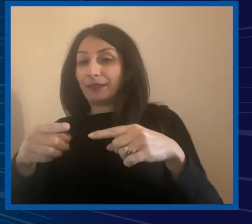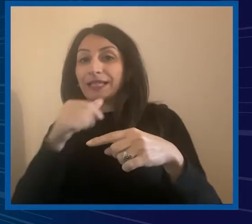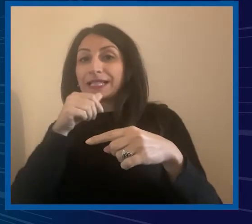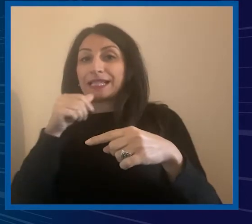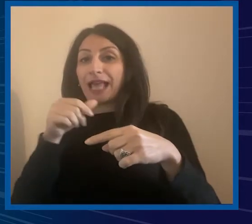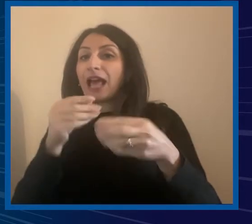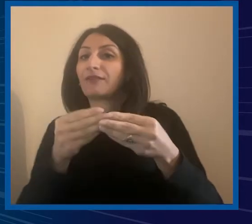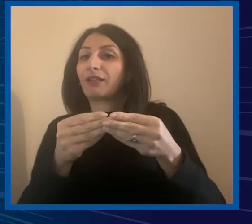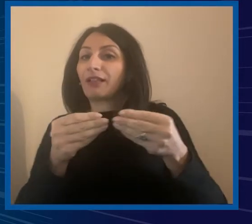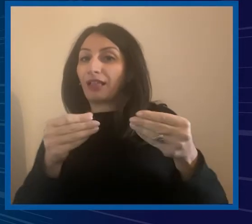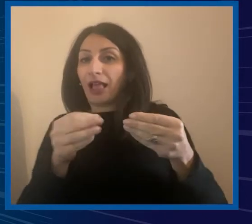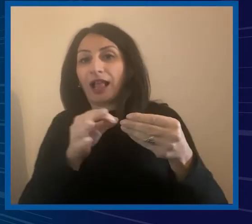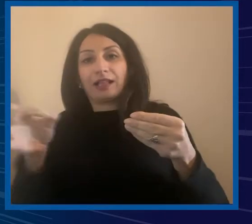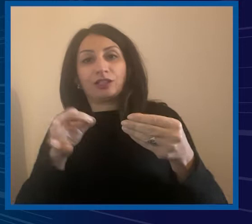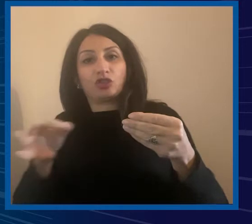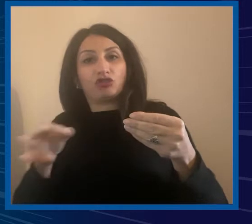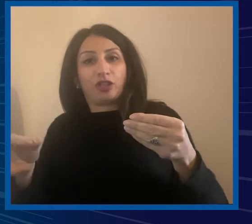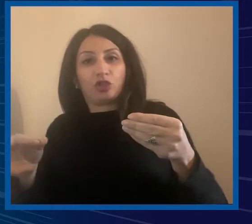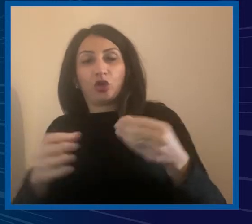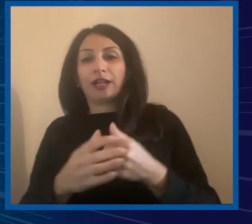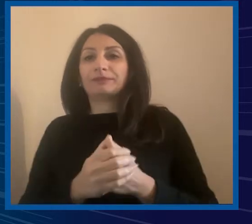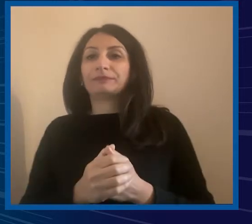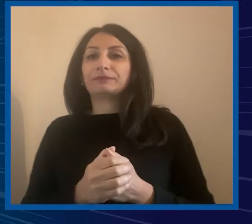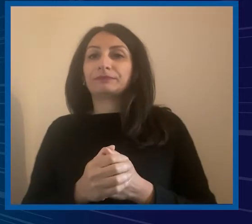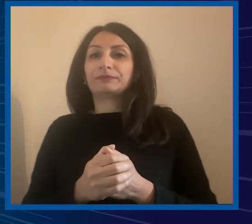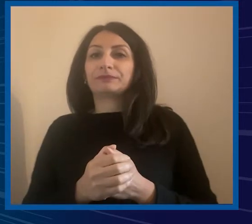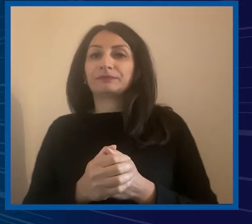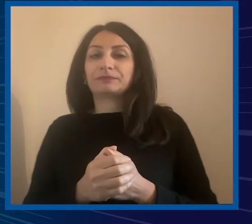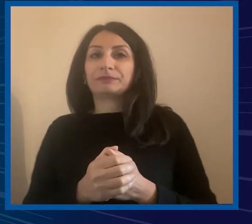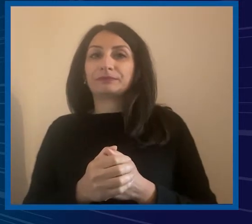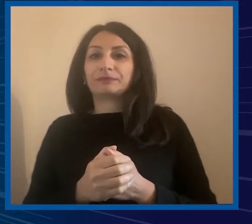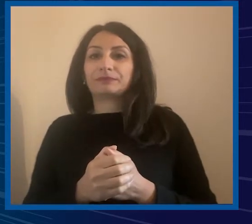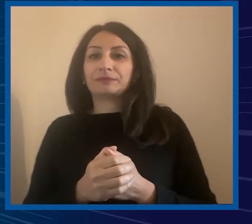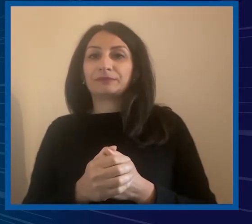sono indispensabili per la dissociazione dei tessuti.